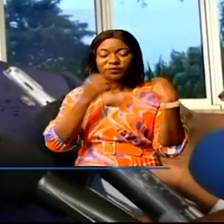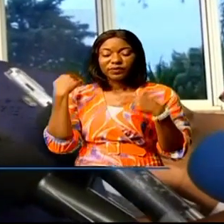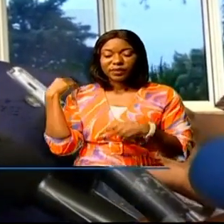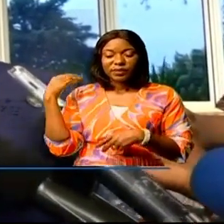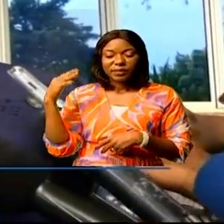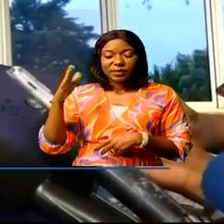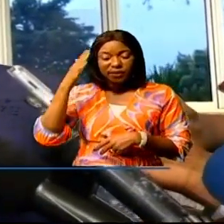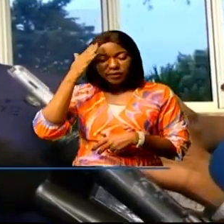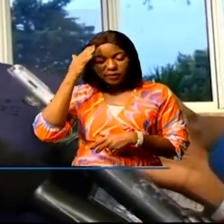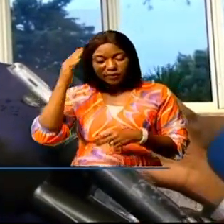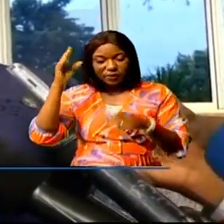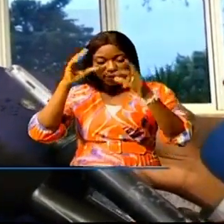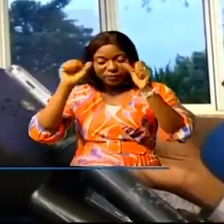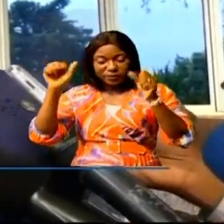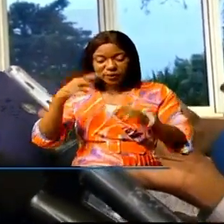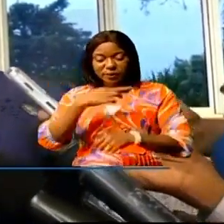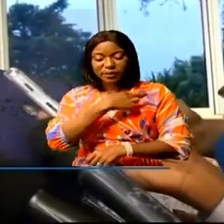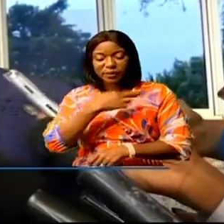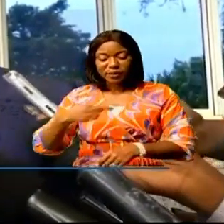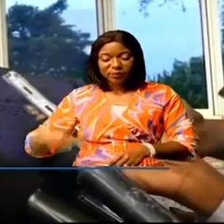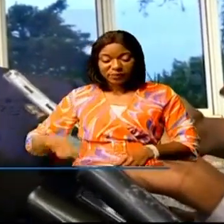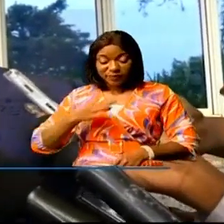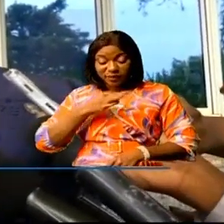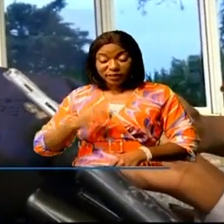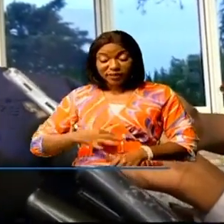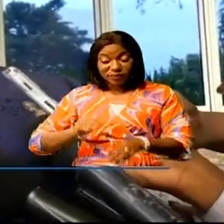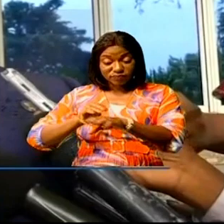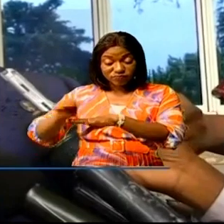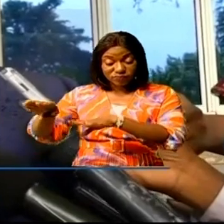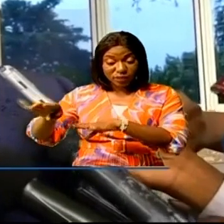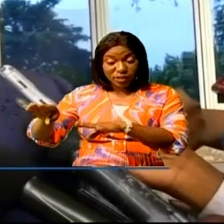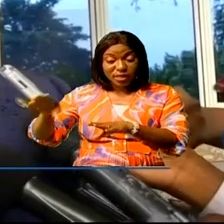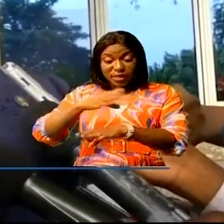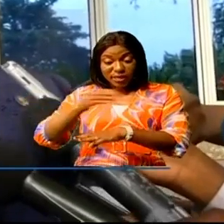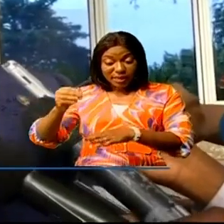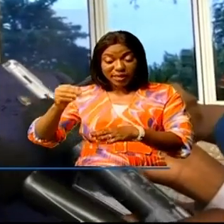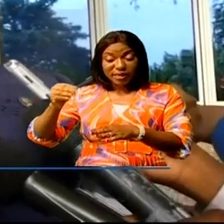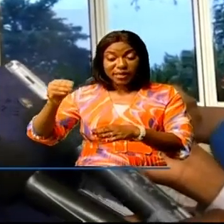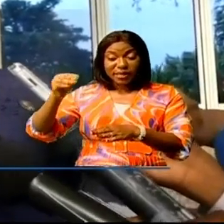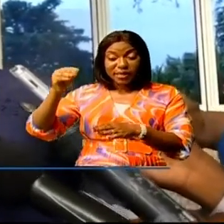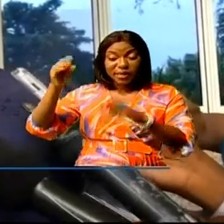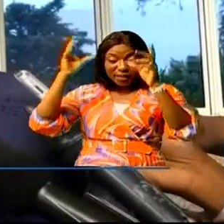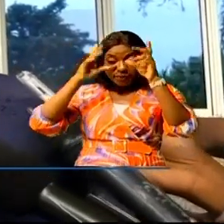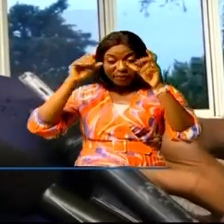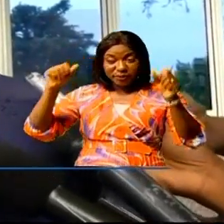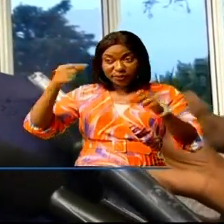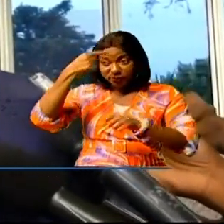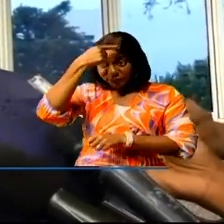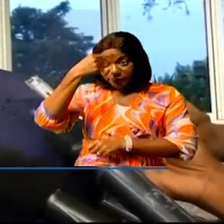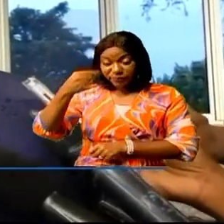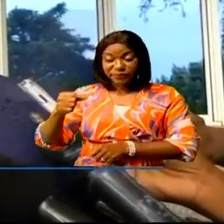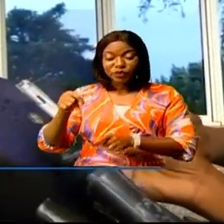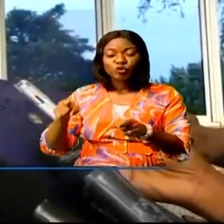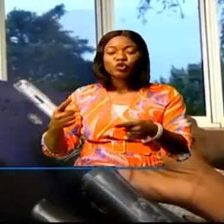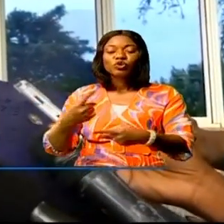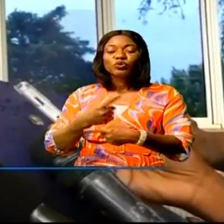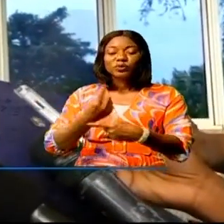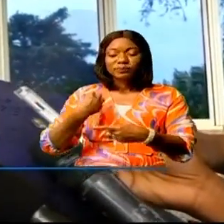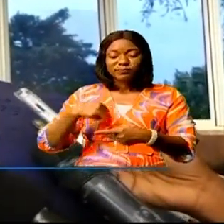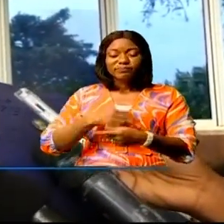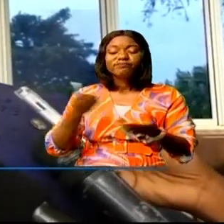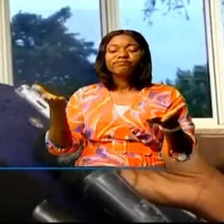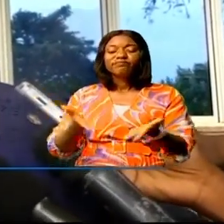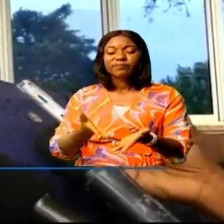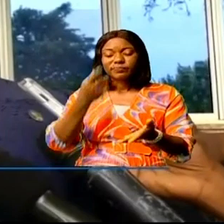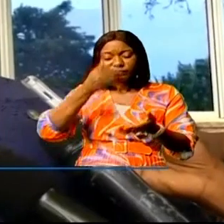savoir le président Félix-Antoine Tshisekedi-Chilombo et le président Denis Sassou Nguesso. Et aujourd'hui, nous sommes là dans le